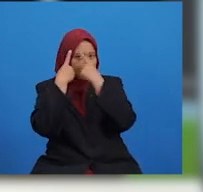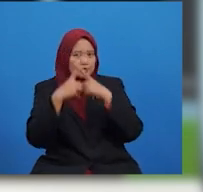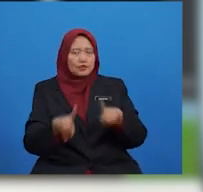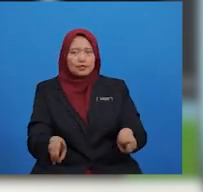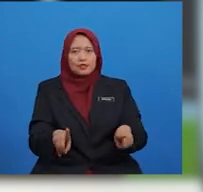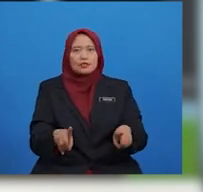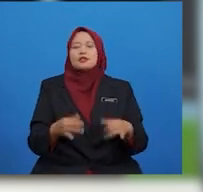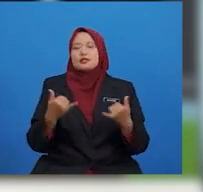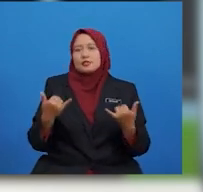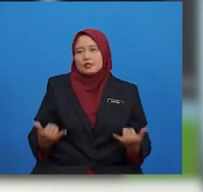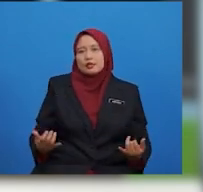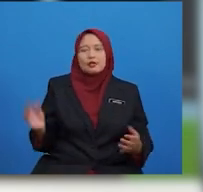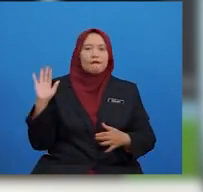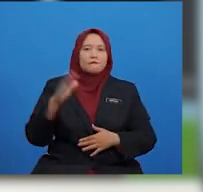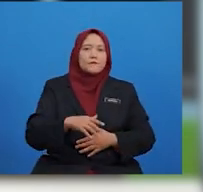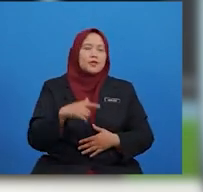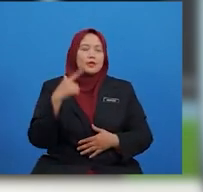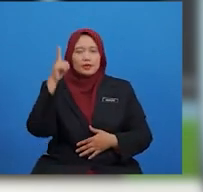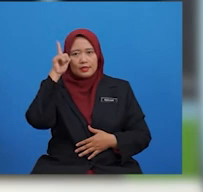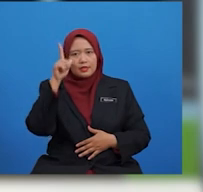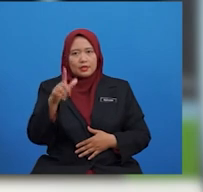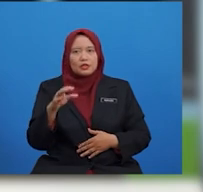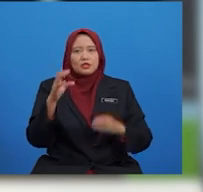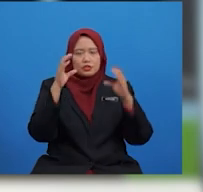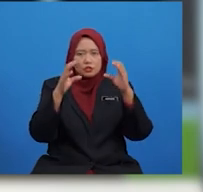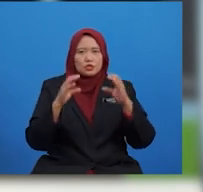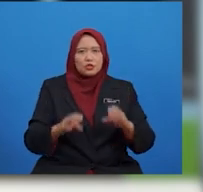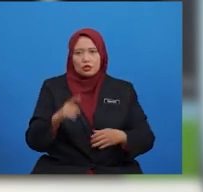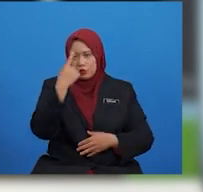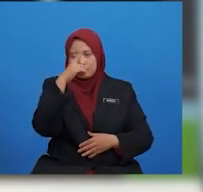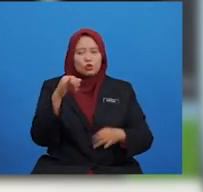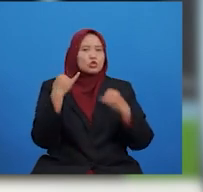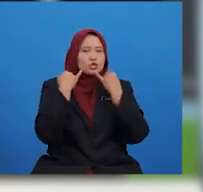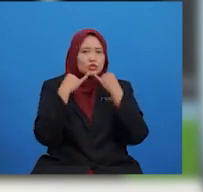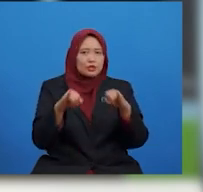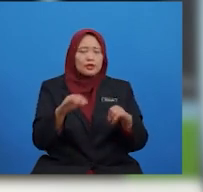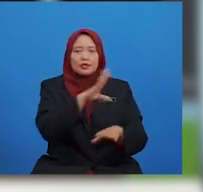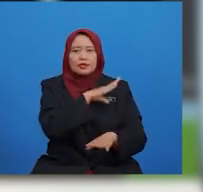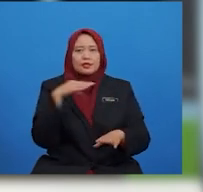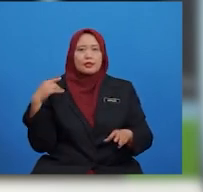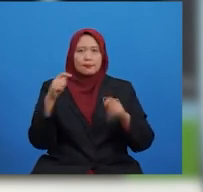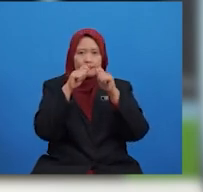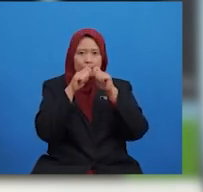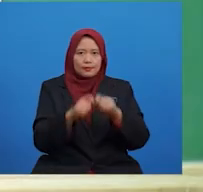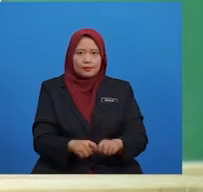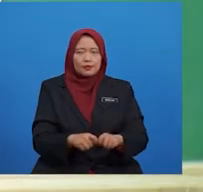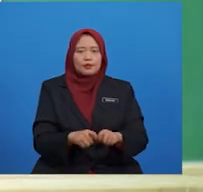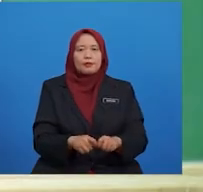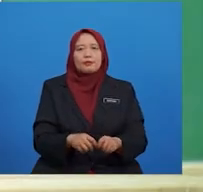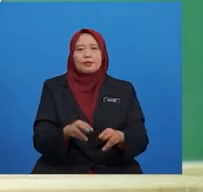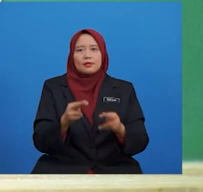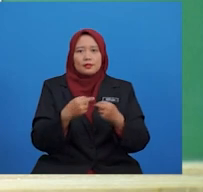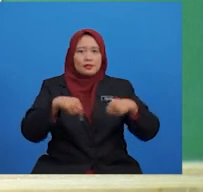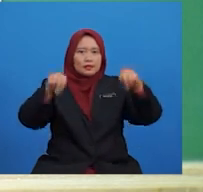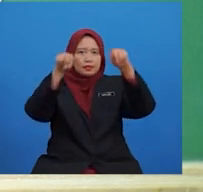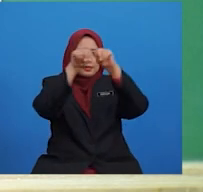Sekarang, mari kita lihat cara untuk mengisytiharkan dan menetapkan nilai pemalar.